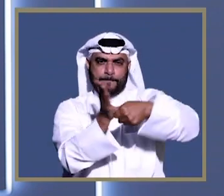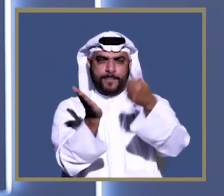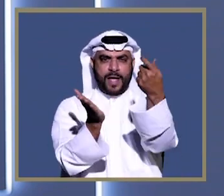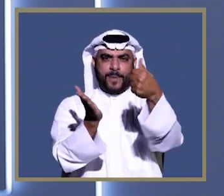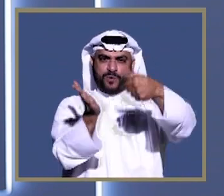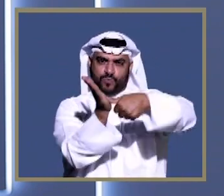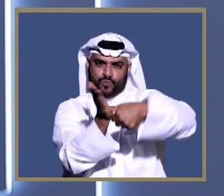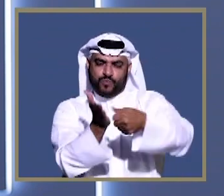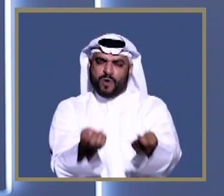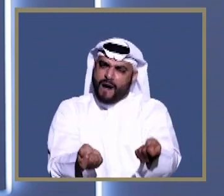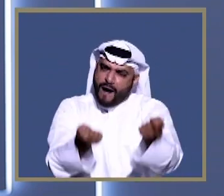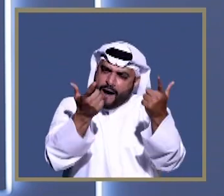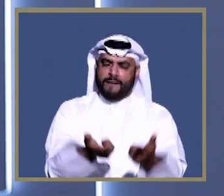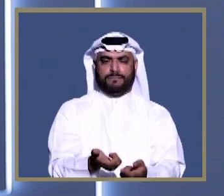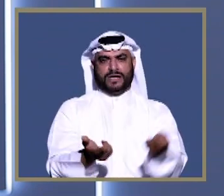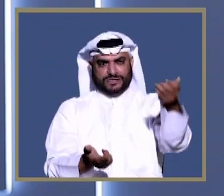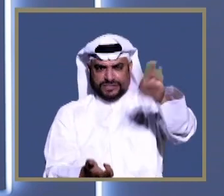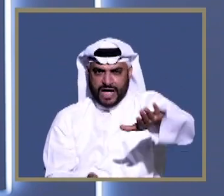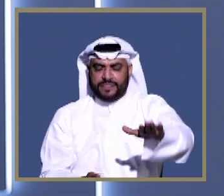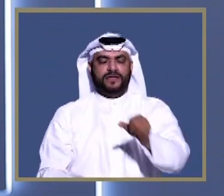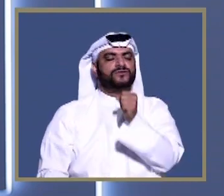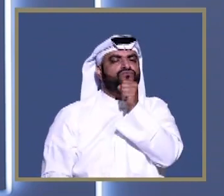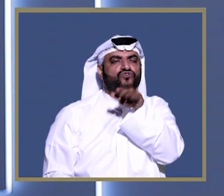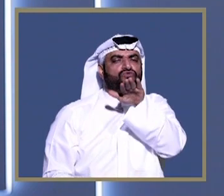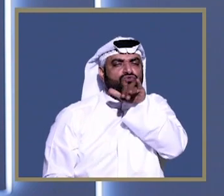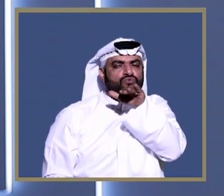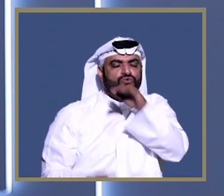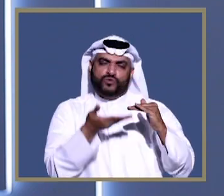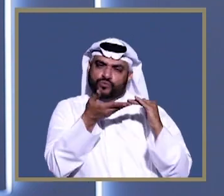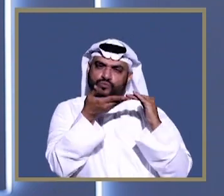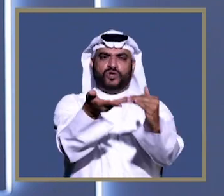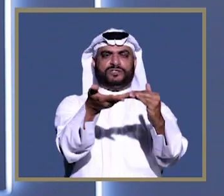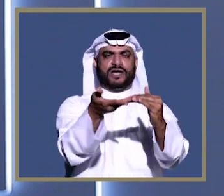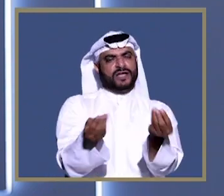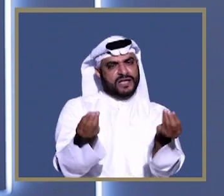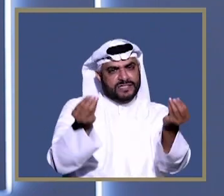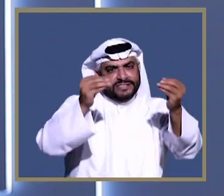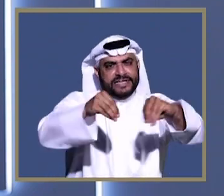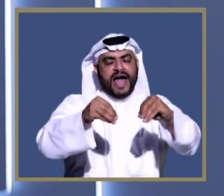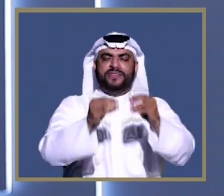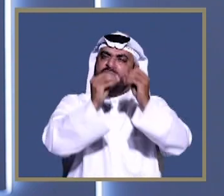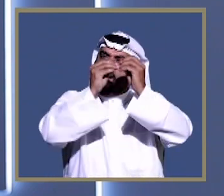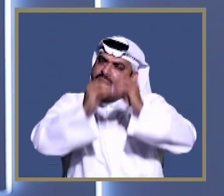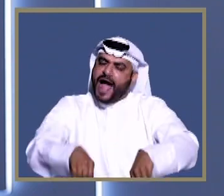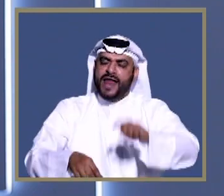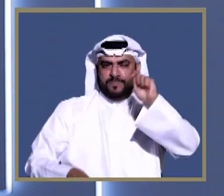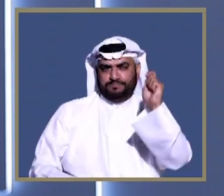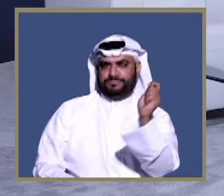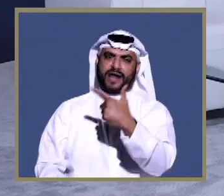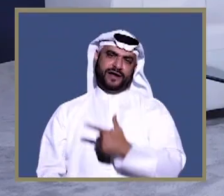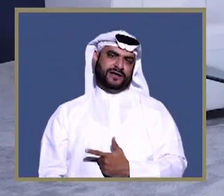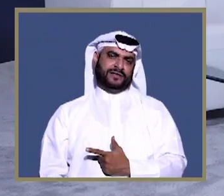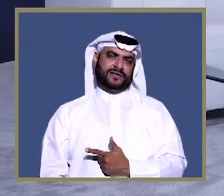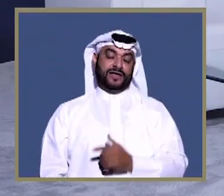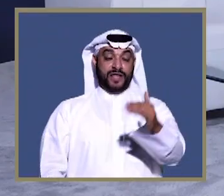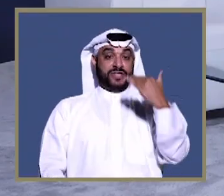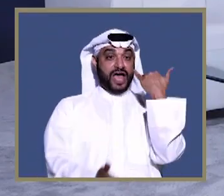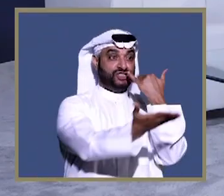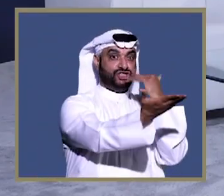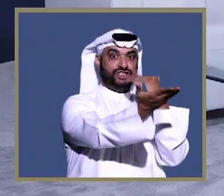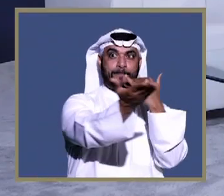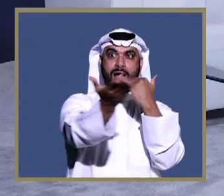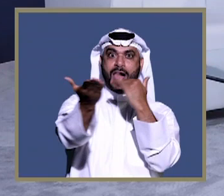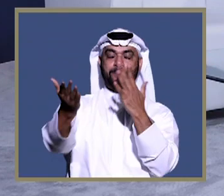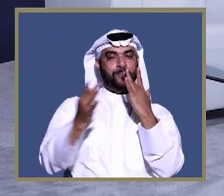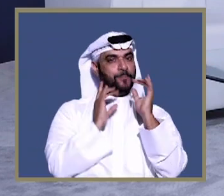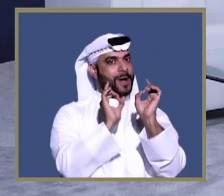ناحية المتقاعدين، جوانب كثيرة نقدر نطلقها ونقدر نوصل حق حل أمثل لحل الأمور هذه. ولا سيما عندنا